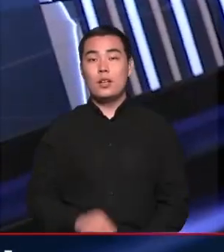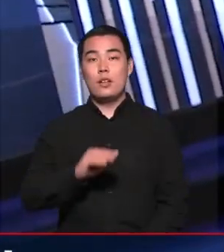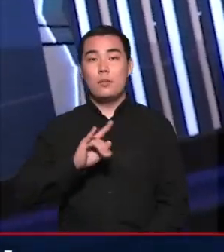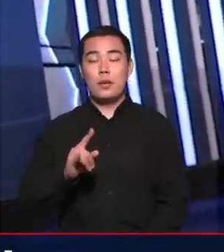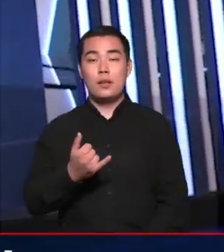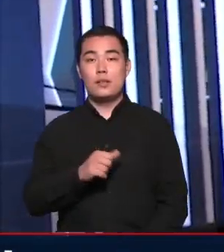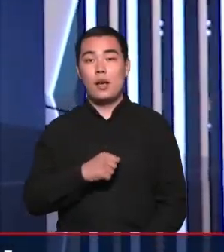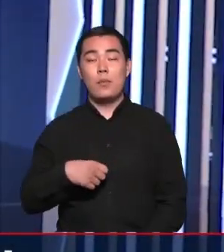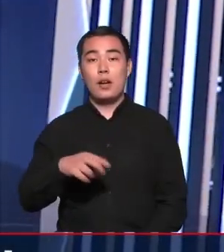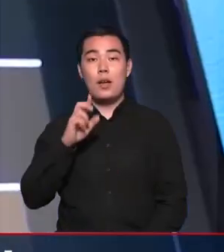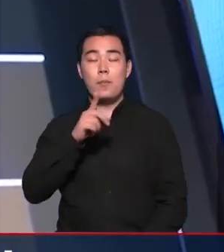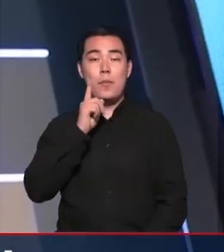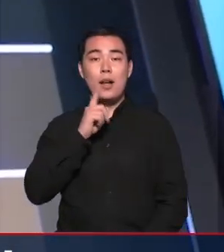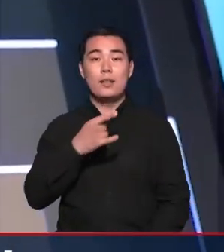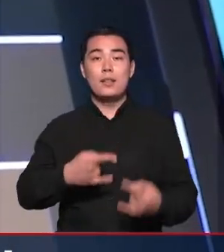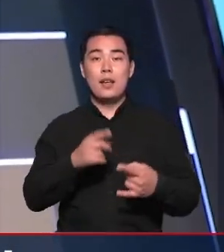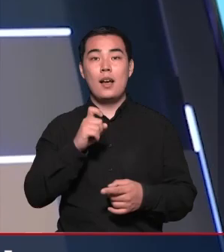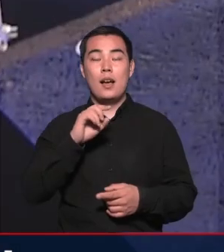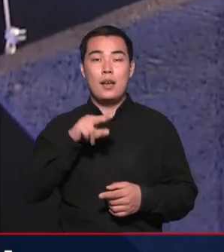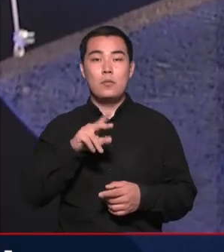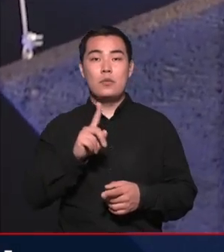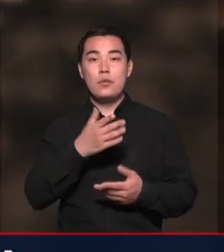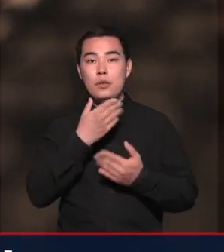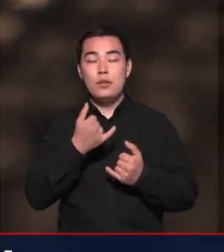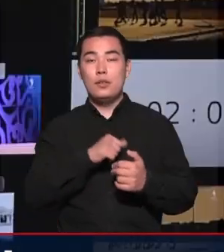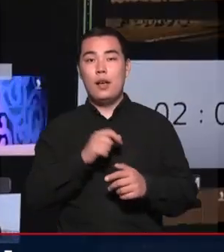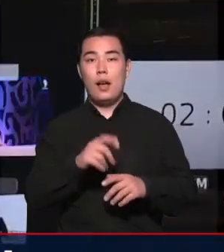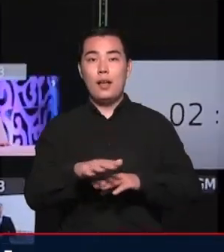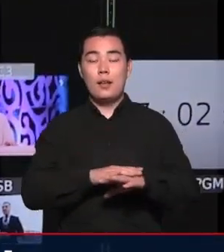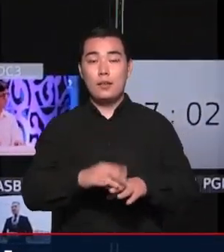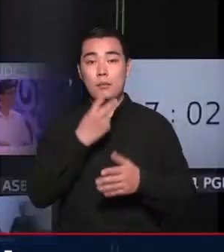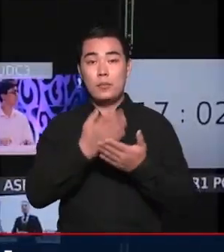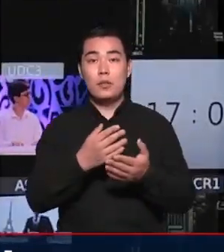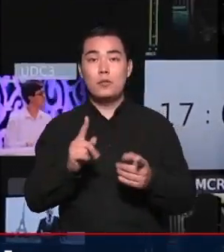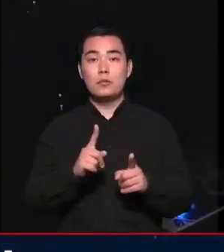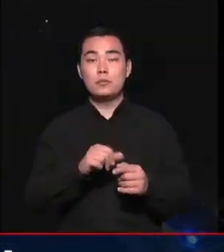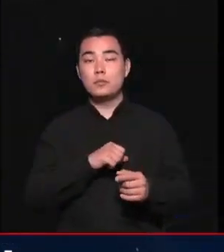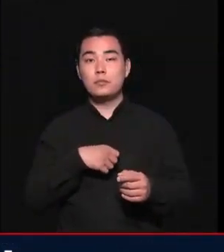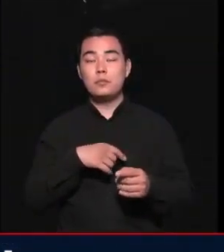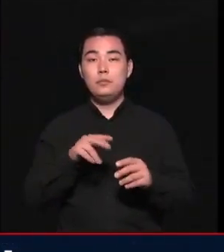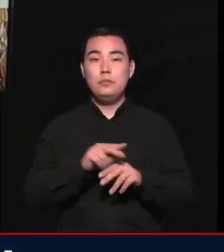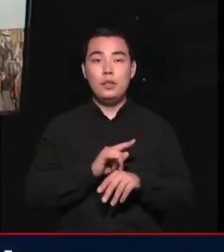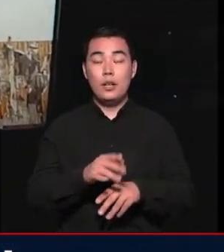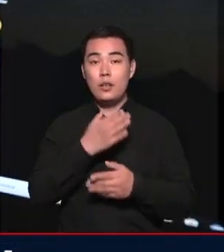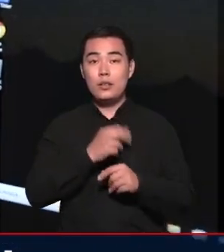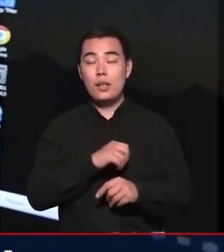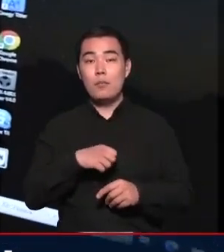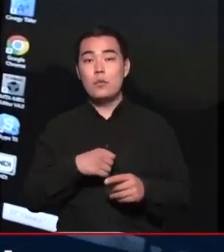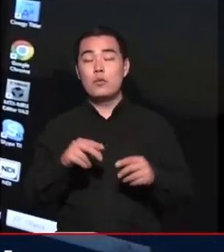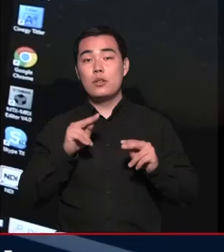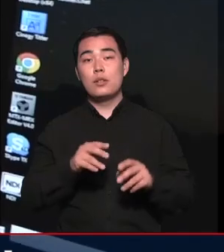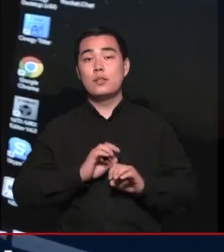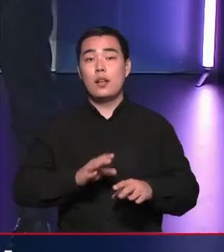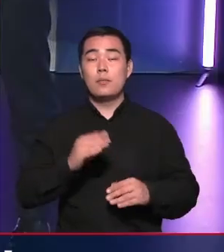Жібек жолы елдегі ең жас телерна. Хайп қумай, тарзан дүниемен көрерменнің көңілін арбамайды. Тілшілер орамды ой айтып, тақырыпты салмақты